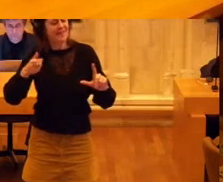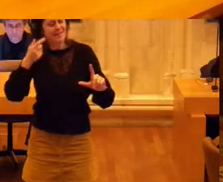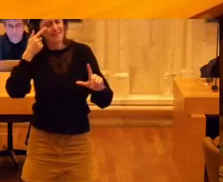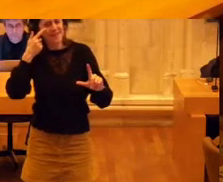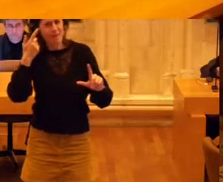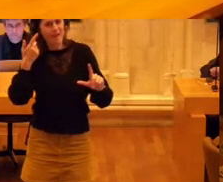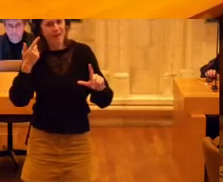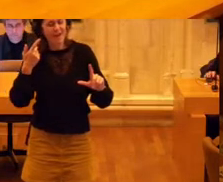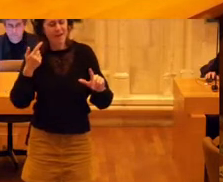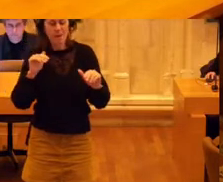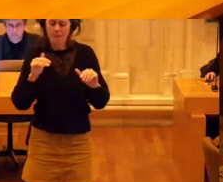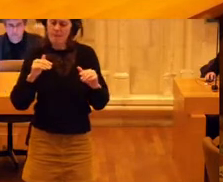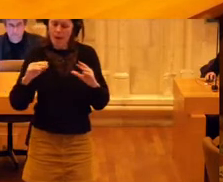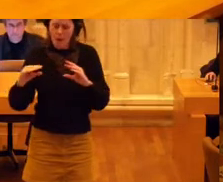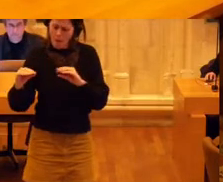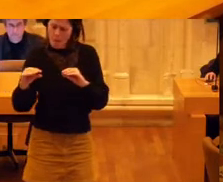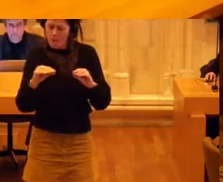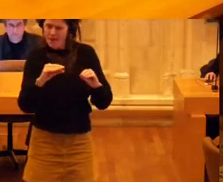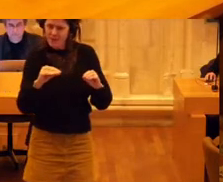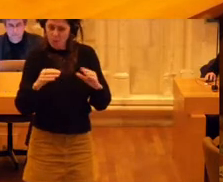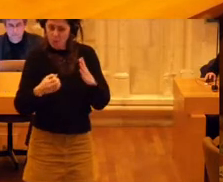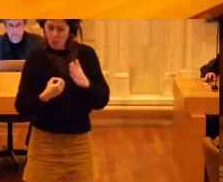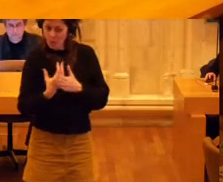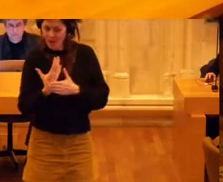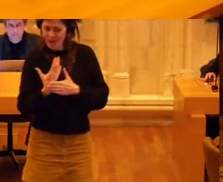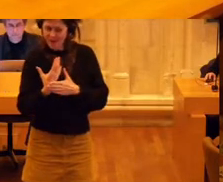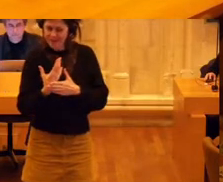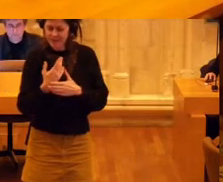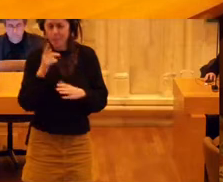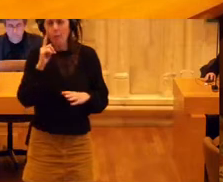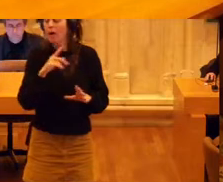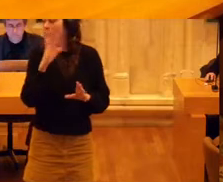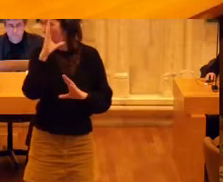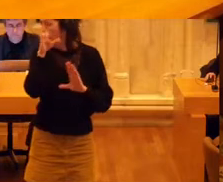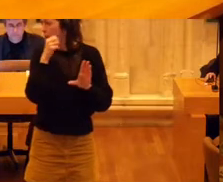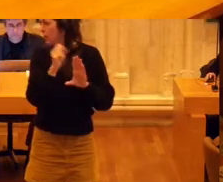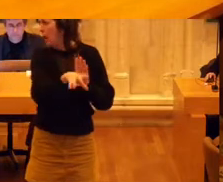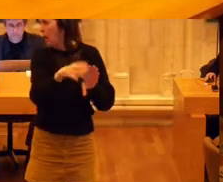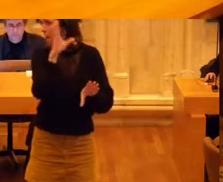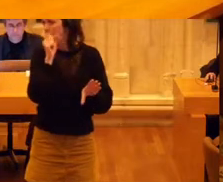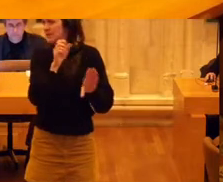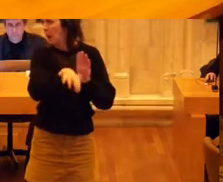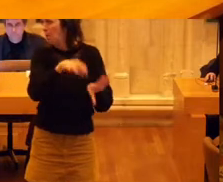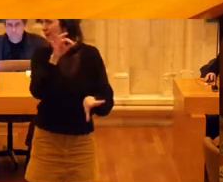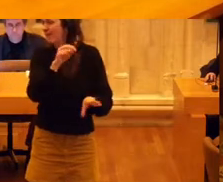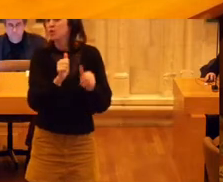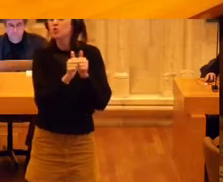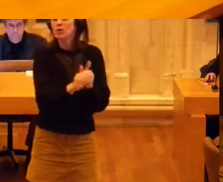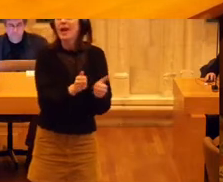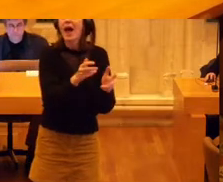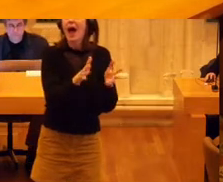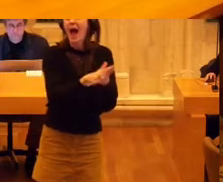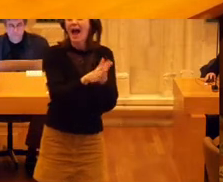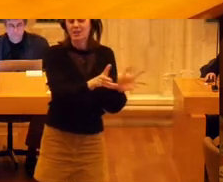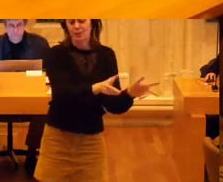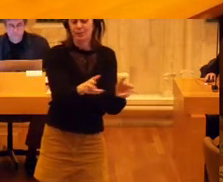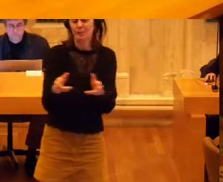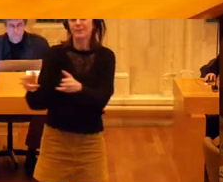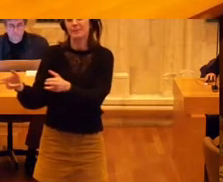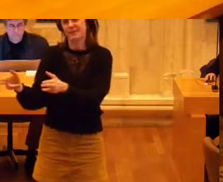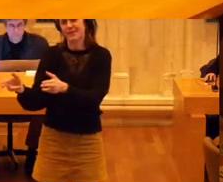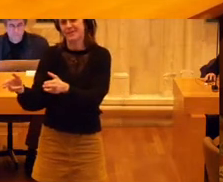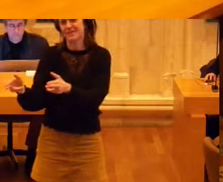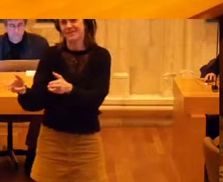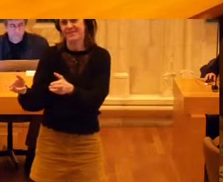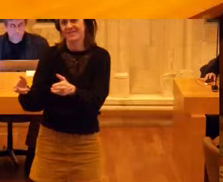des parts de population extrêmement intéressantes, puisque lorsque l'on tire au sort, on tire au sort par tranche d'âge, ce qui nous permet de tirer au sort